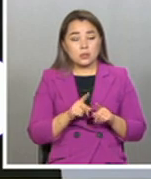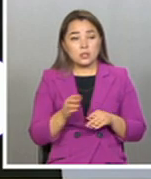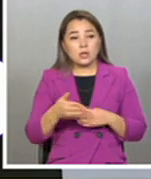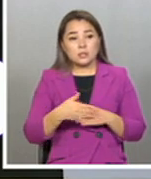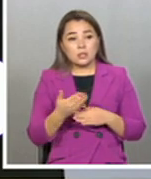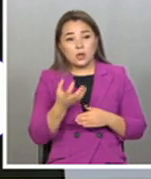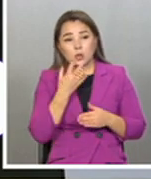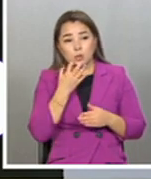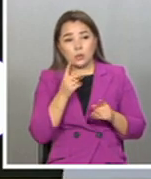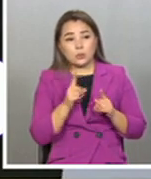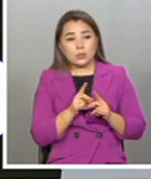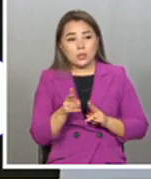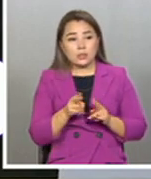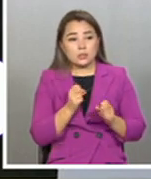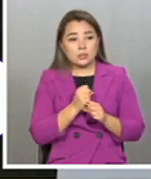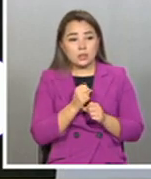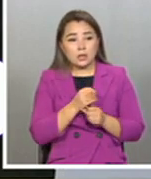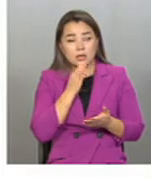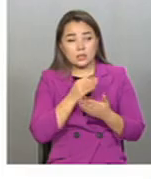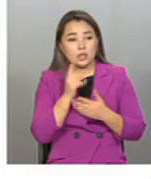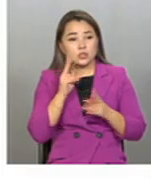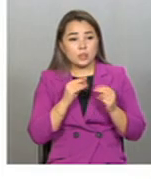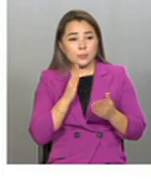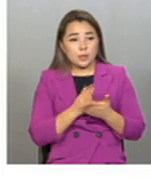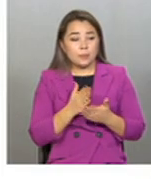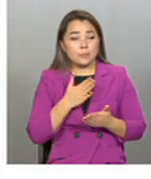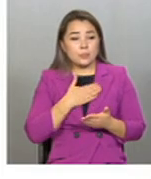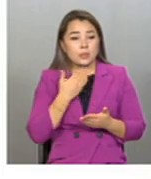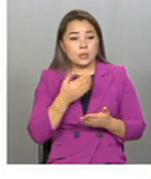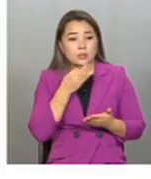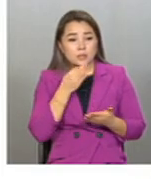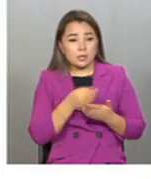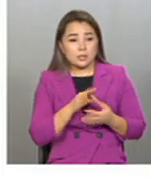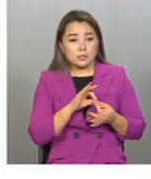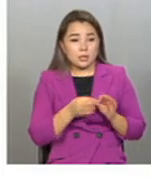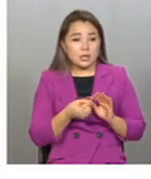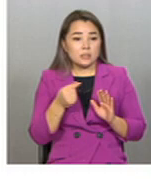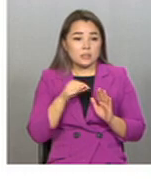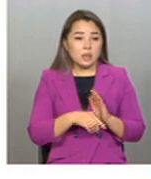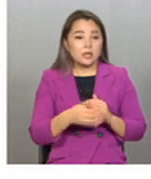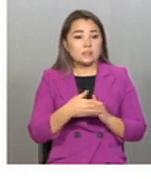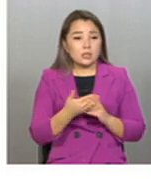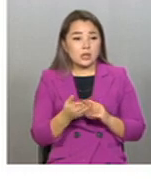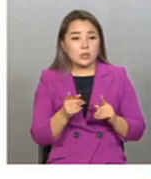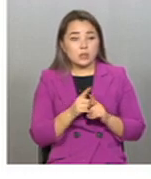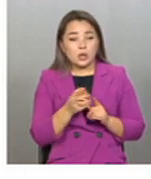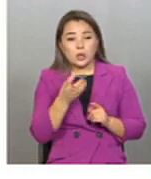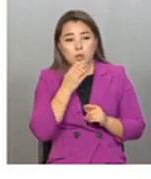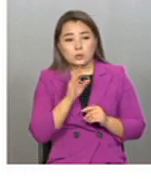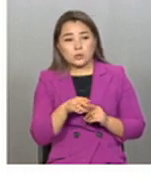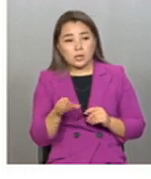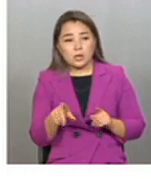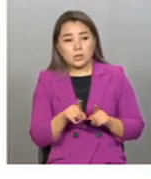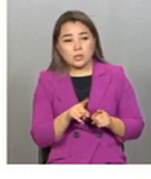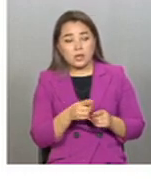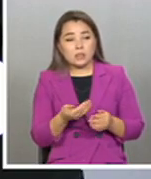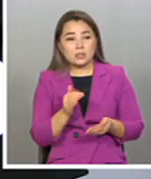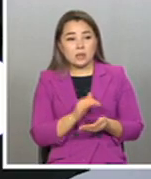жылулық қозғалыс болып есептеледі. Жалпы мен сіздерге іштен және сырттан жанатын жылулық қозғалыстарды